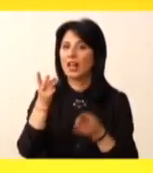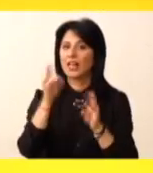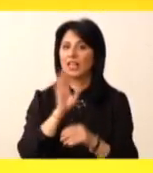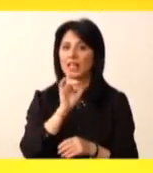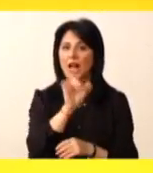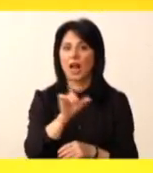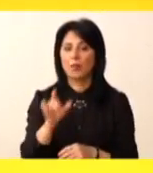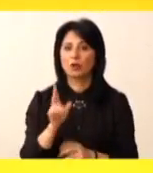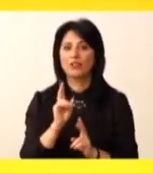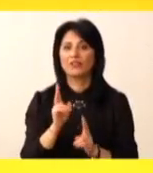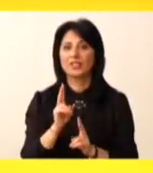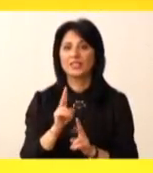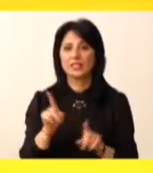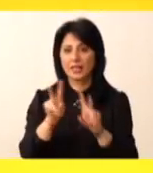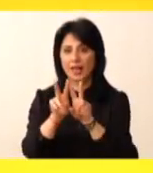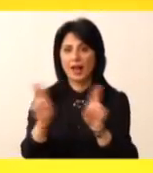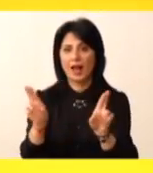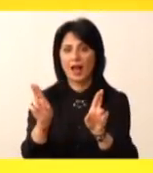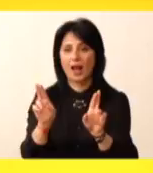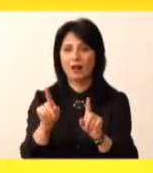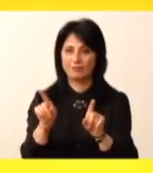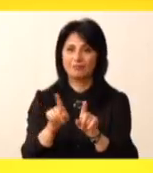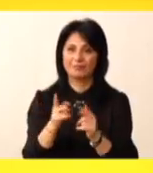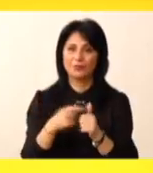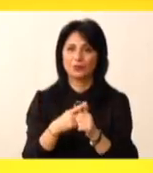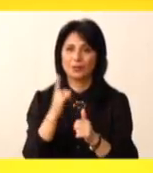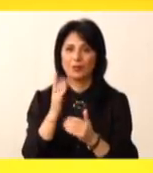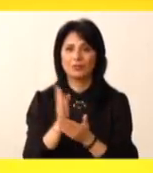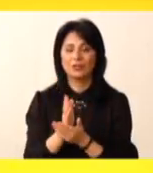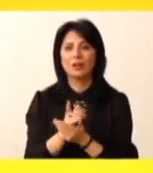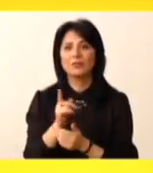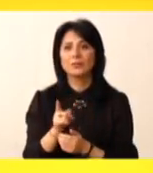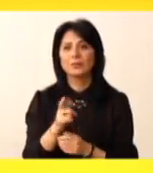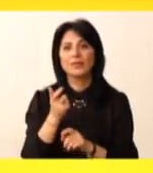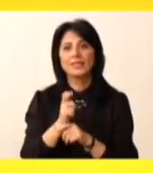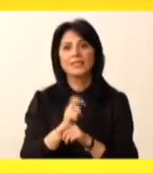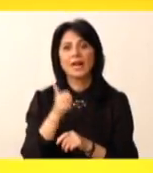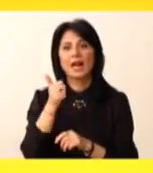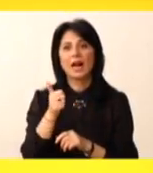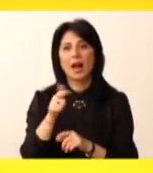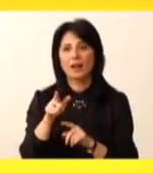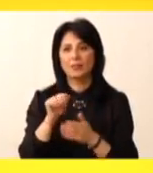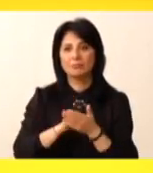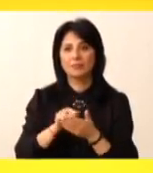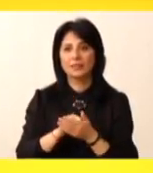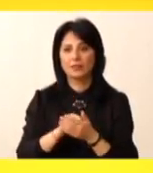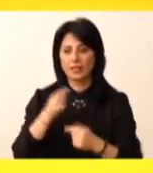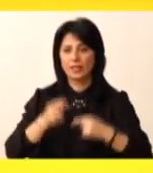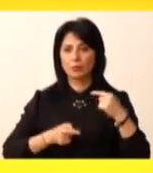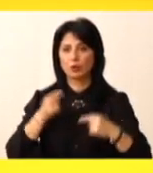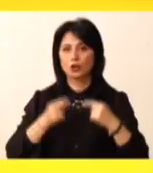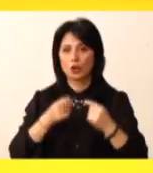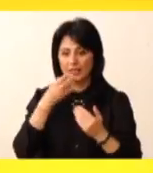დანარჩენი ქალბატონისთვის, ვისაც ანალოგიური თავგადასავალი ელოდება წინ და ძალიან კარგი მოტივატორია, რომ